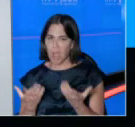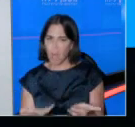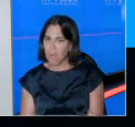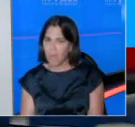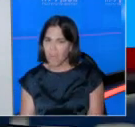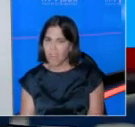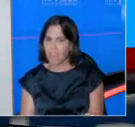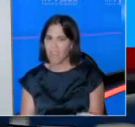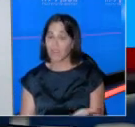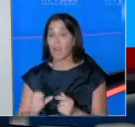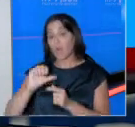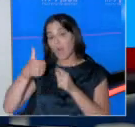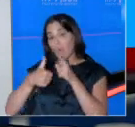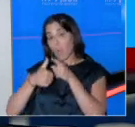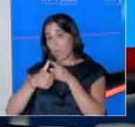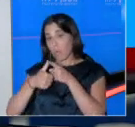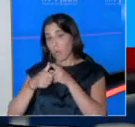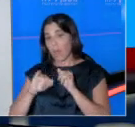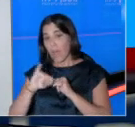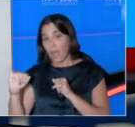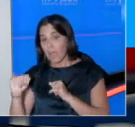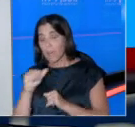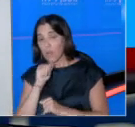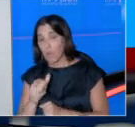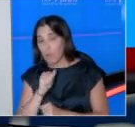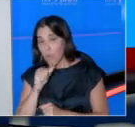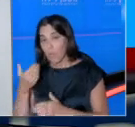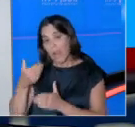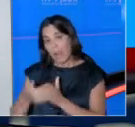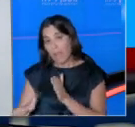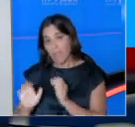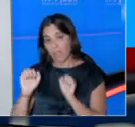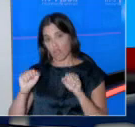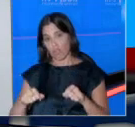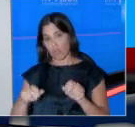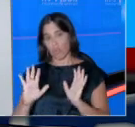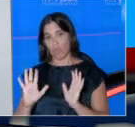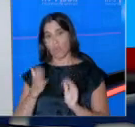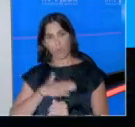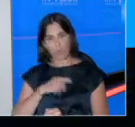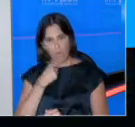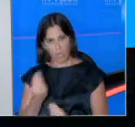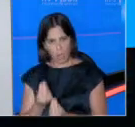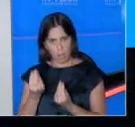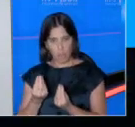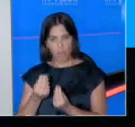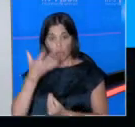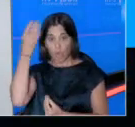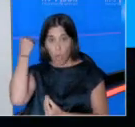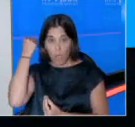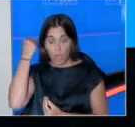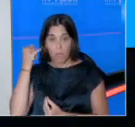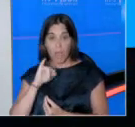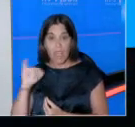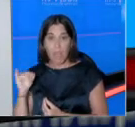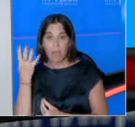לי? קודם כל, הימין לא רוצה להפסיד את השלטון. עכשיו אני רוצה להגיד לך משהו, אני... שוכחים